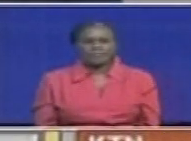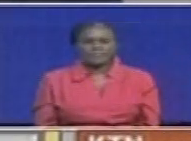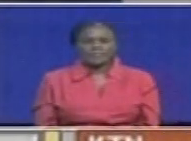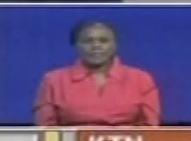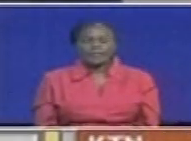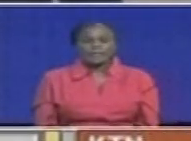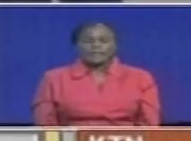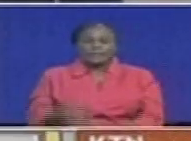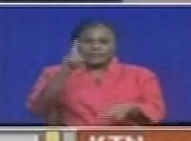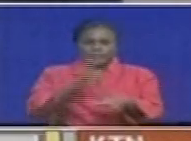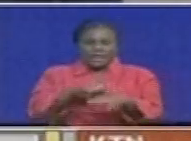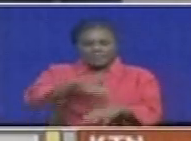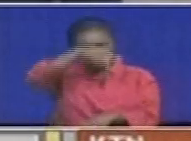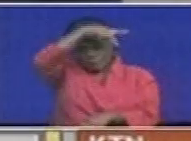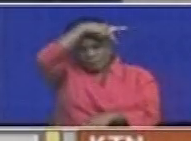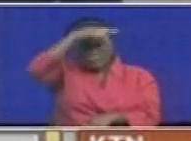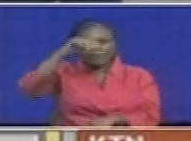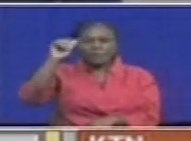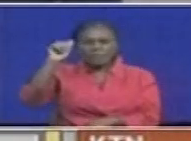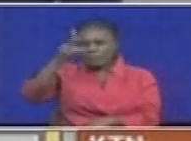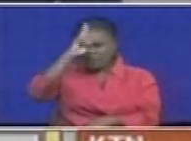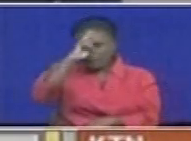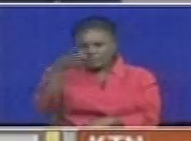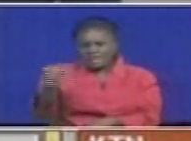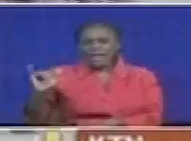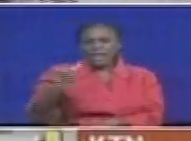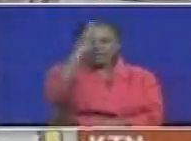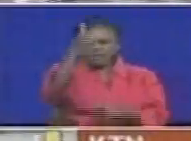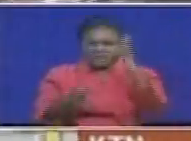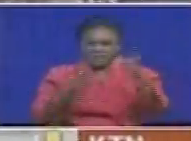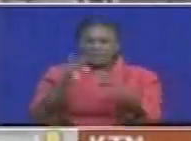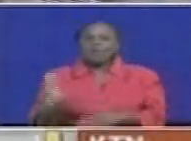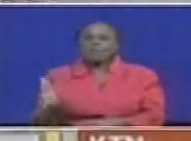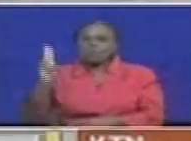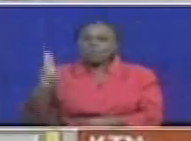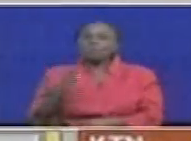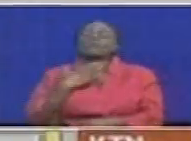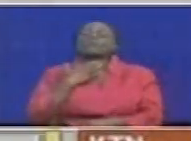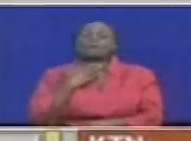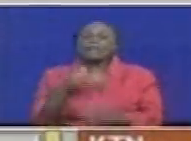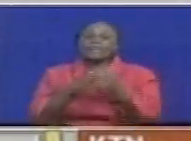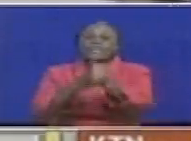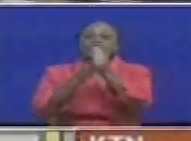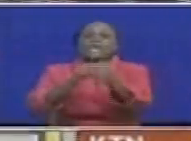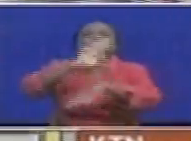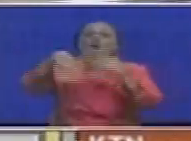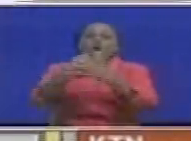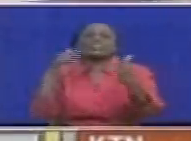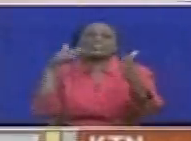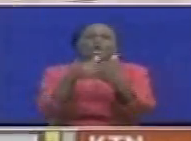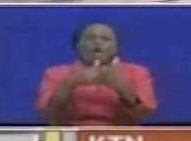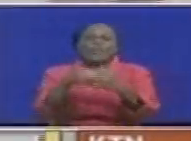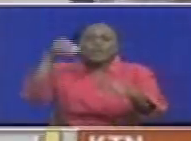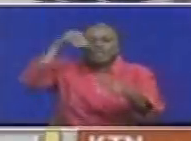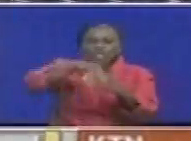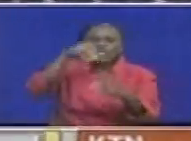Katika hafla ya kufuzu kwa maafisa wa polisi eneo la Embakasi, Rais Uhuru Kenyatta amewataka viongozi kukoma kuweka siasa katika